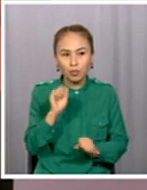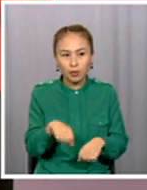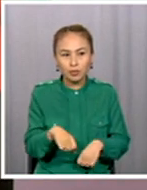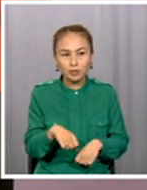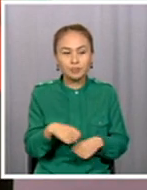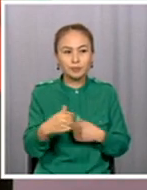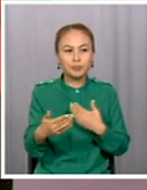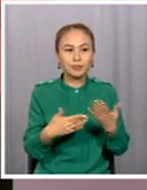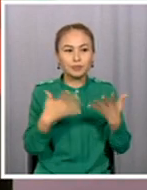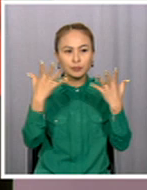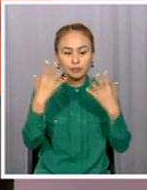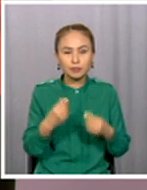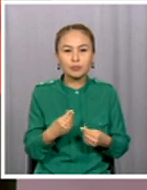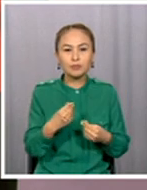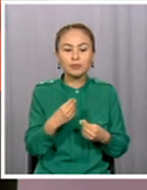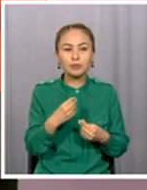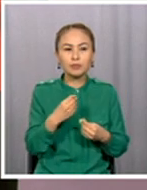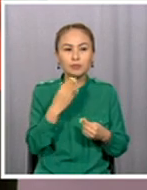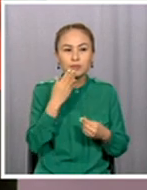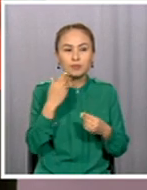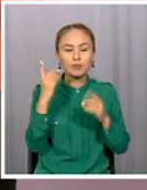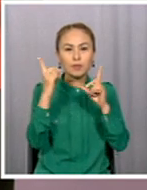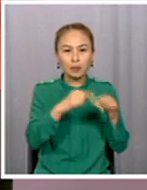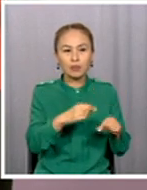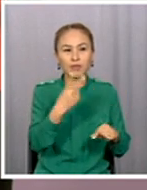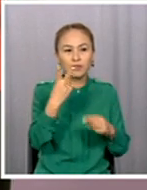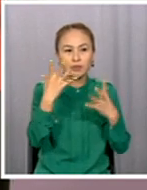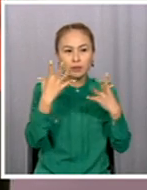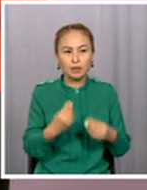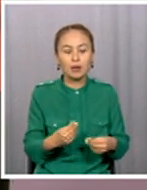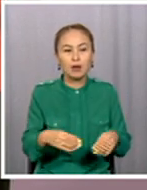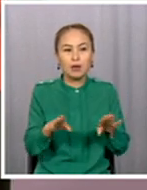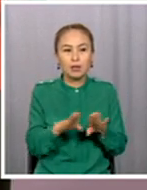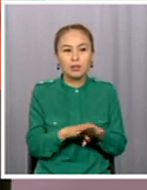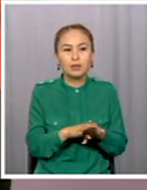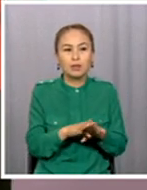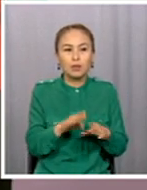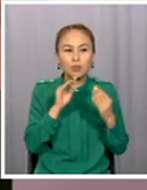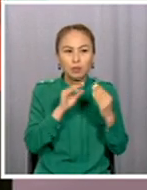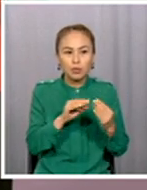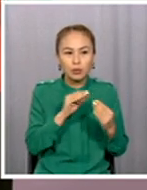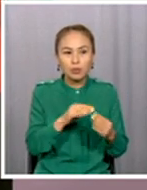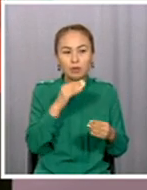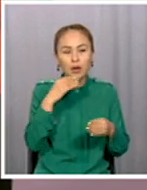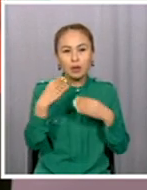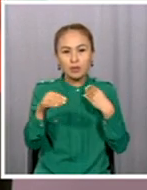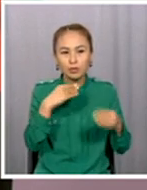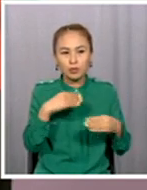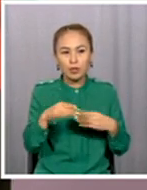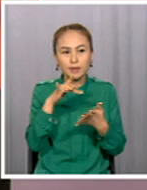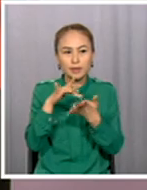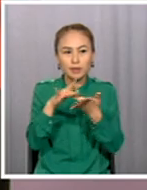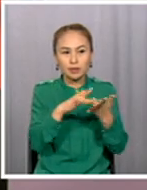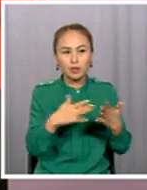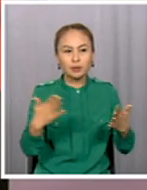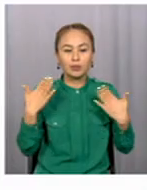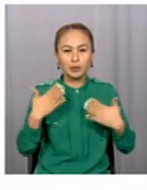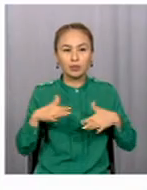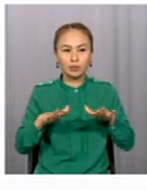Жүретін күніміз 2 күн. Ал кететін шығындар көлік, азық-түлік, саяхат, тынығатын